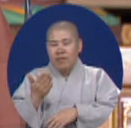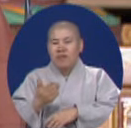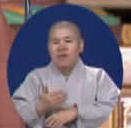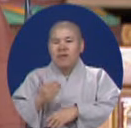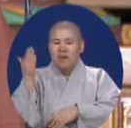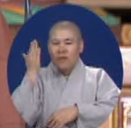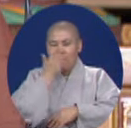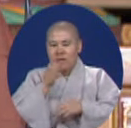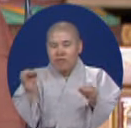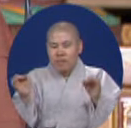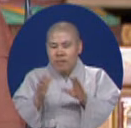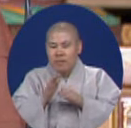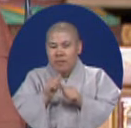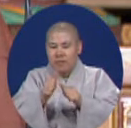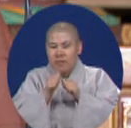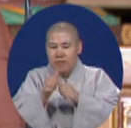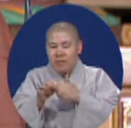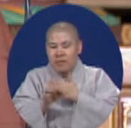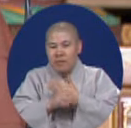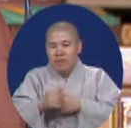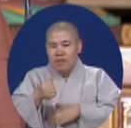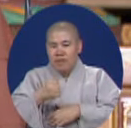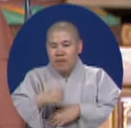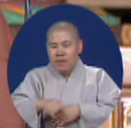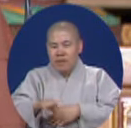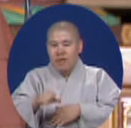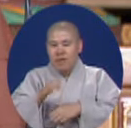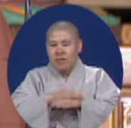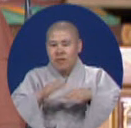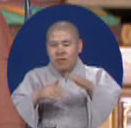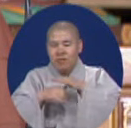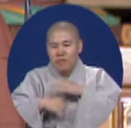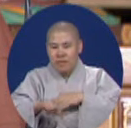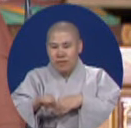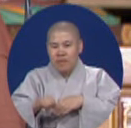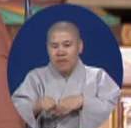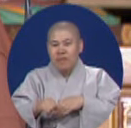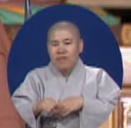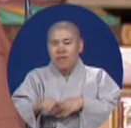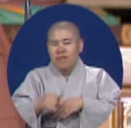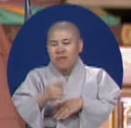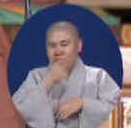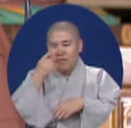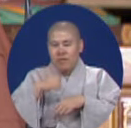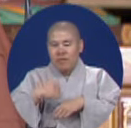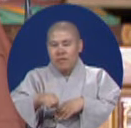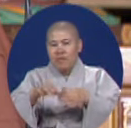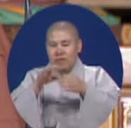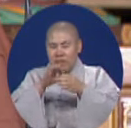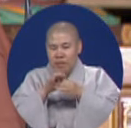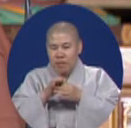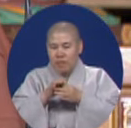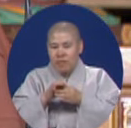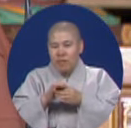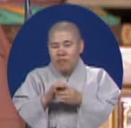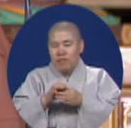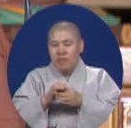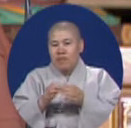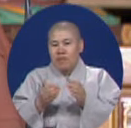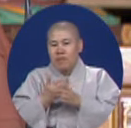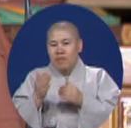없어져요. 따라가면 그 아들도 생기고 손자, 고손자, 뭐 정손자 계속 생겨서 끝이